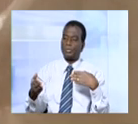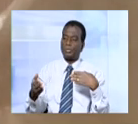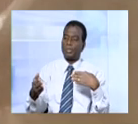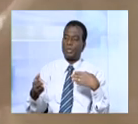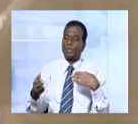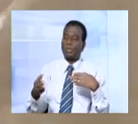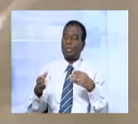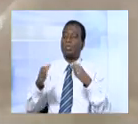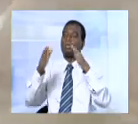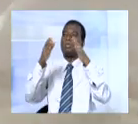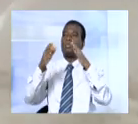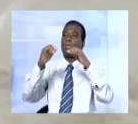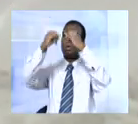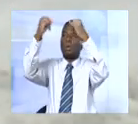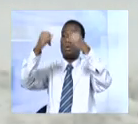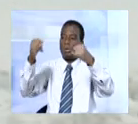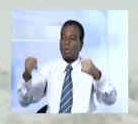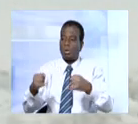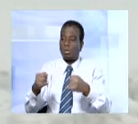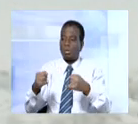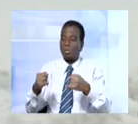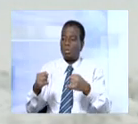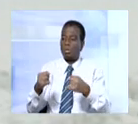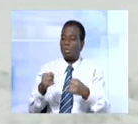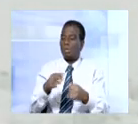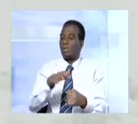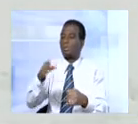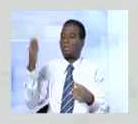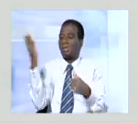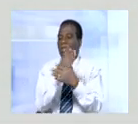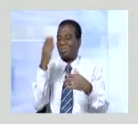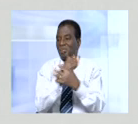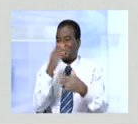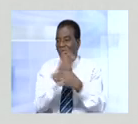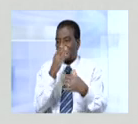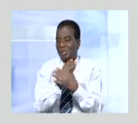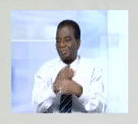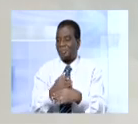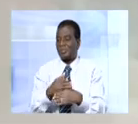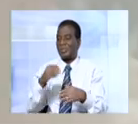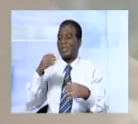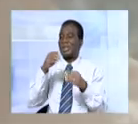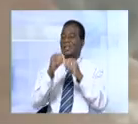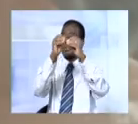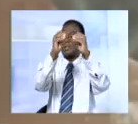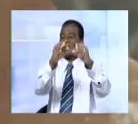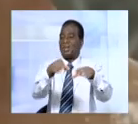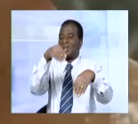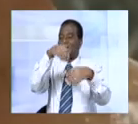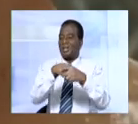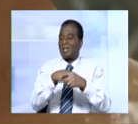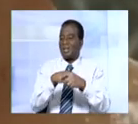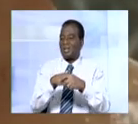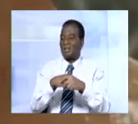Une statue qui dérange, la sculpture en silicone de Tony Matelli, baptisée le Somnambule, installée dans le cadre d'une exposition aux abords